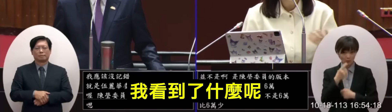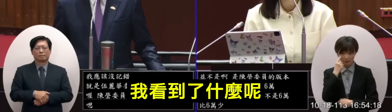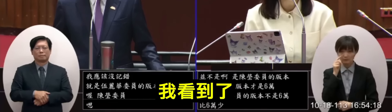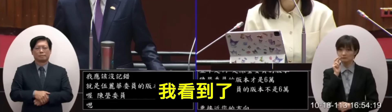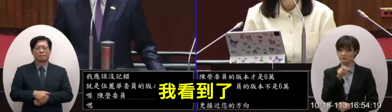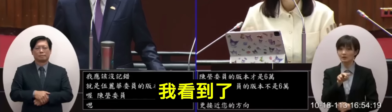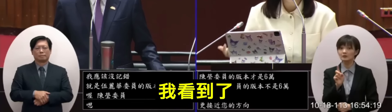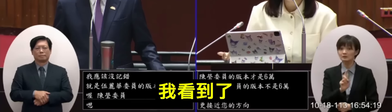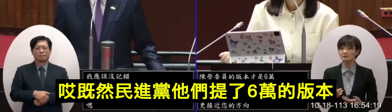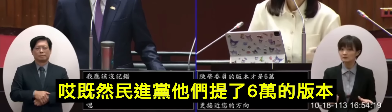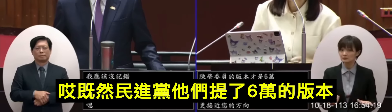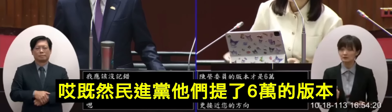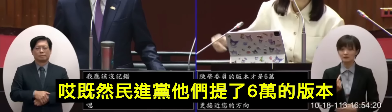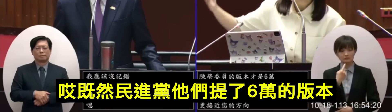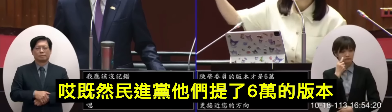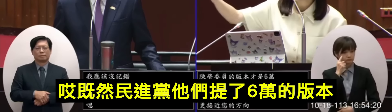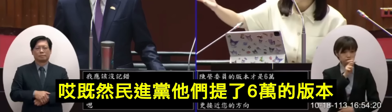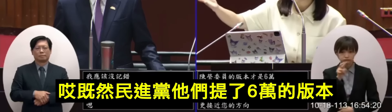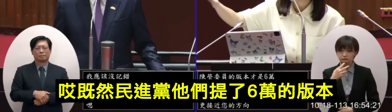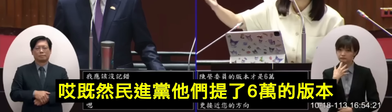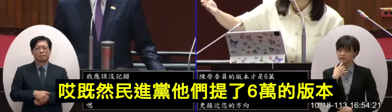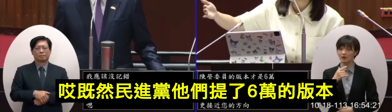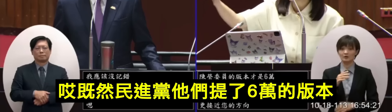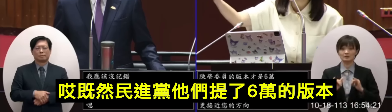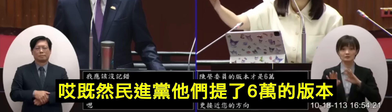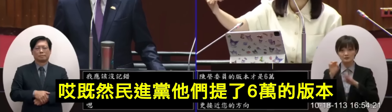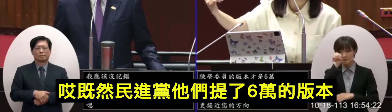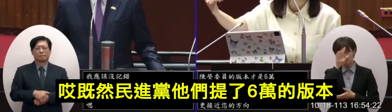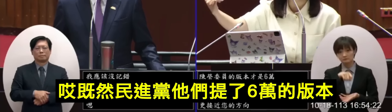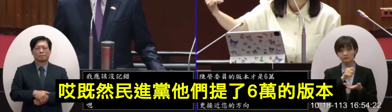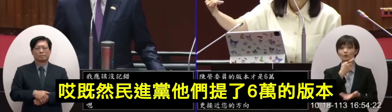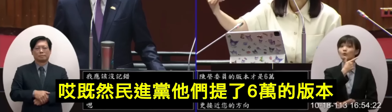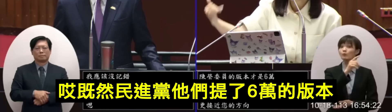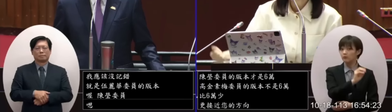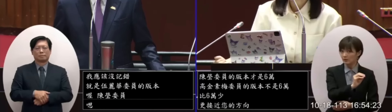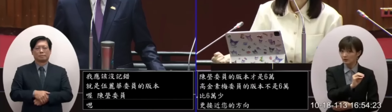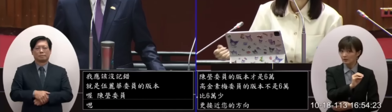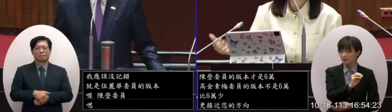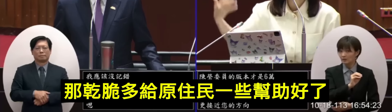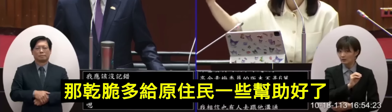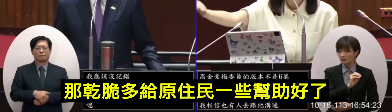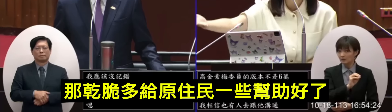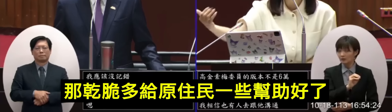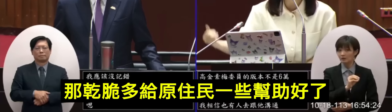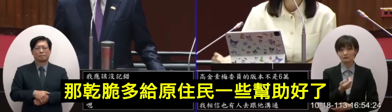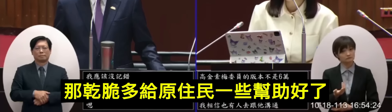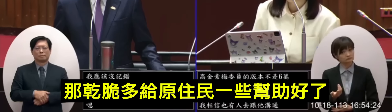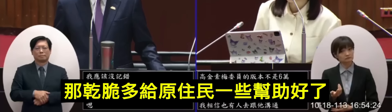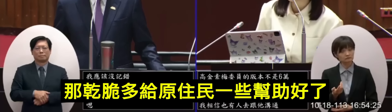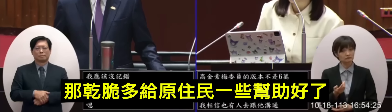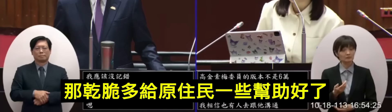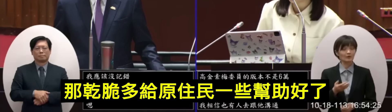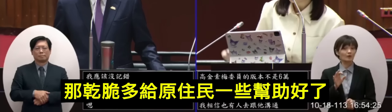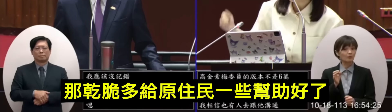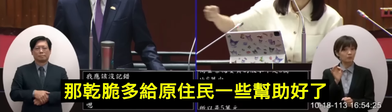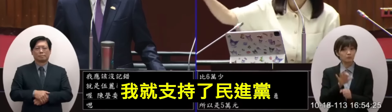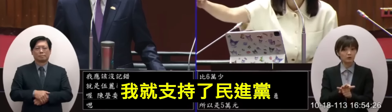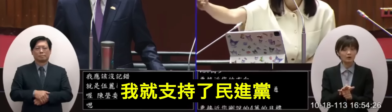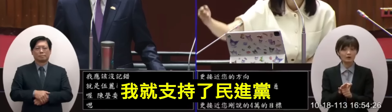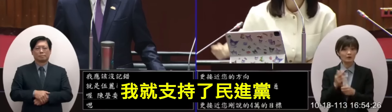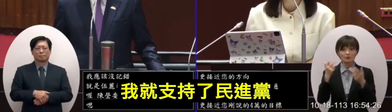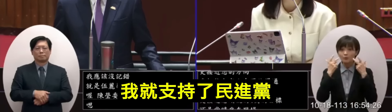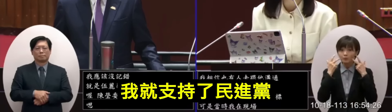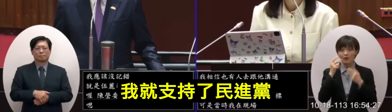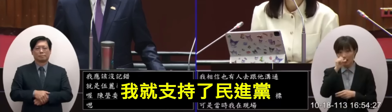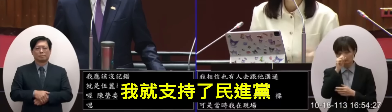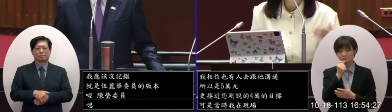么呢？我看到了，既然民进党他们提了60,000的版本，那 干脆多给原住民一些帮助好了，我就